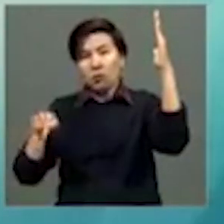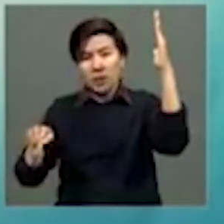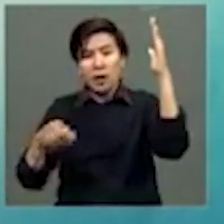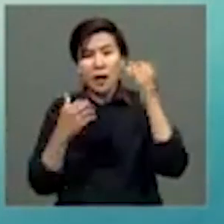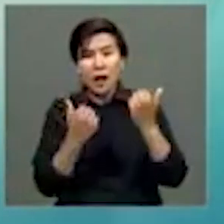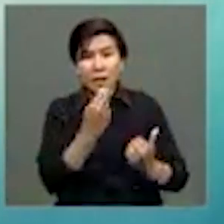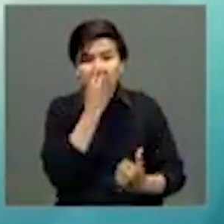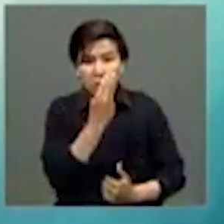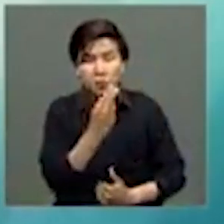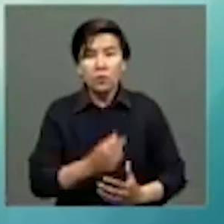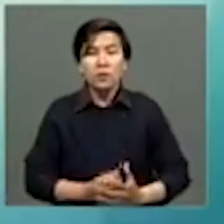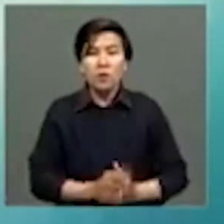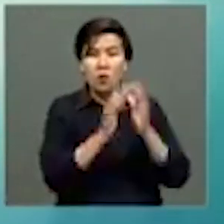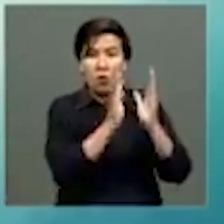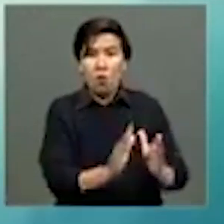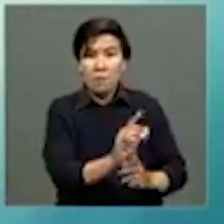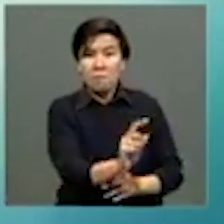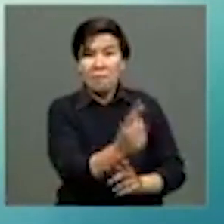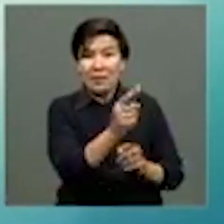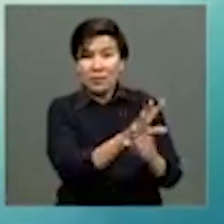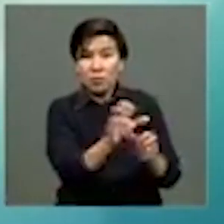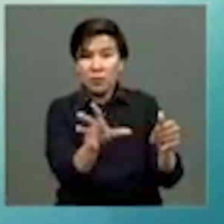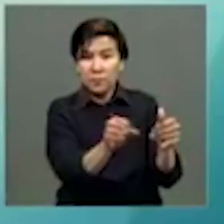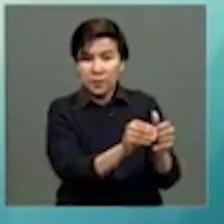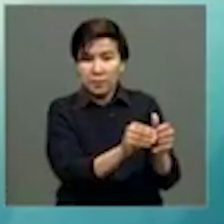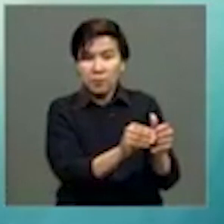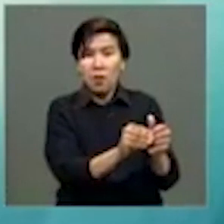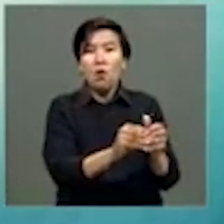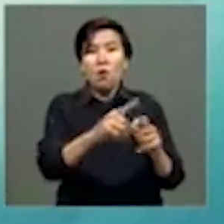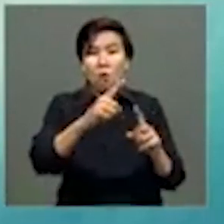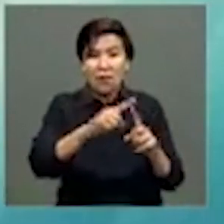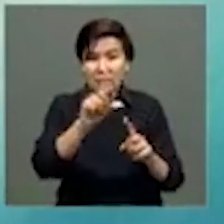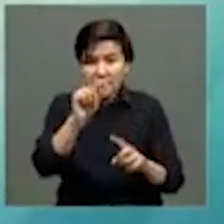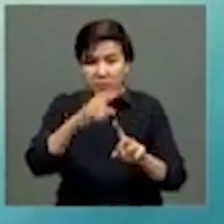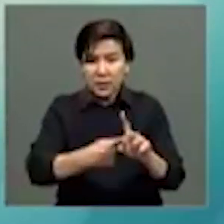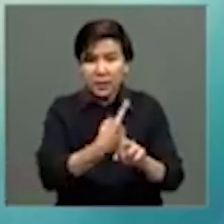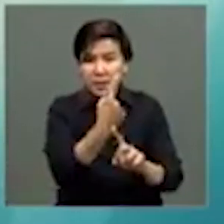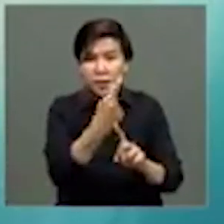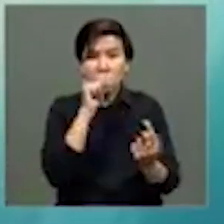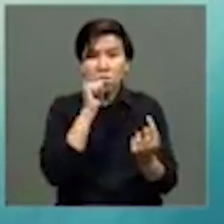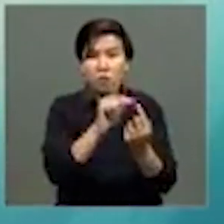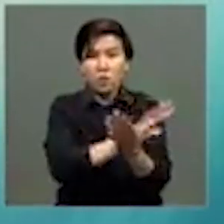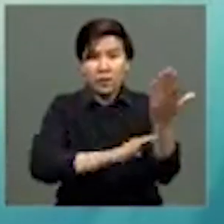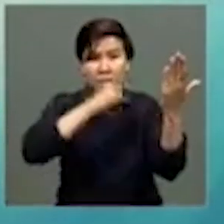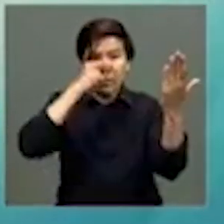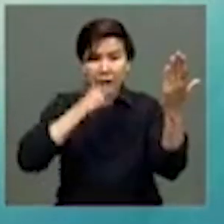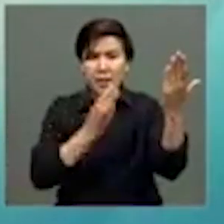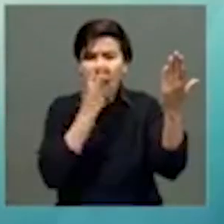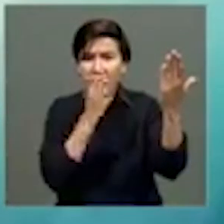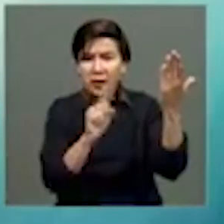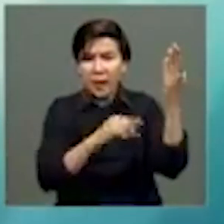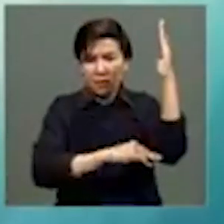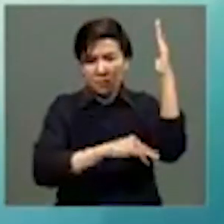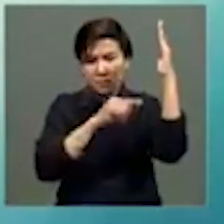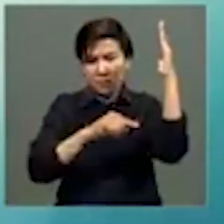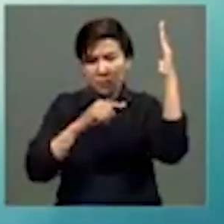ใหม่เฉพาะเจาะจงรายใหม่เฉพาะวันที่20มกราคมในประเทศเนี่ยนะคะจะเห็นเลยว่ากรุงเทพมหานคร10ร